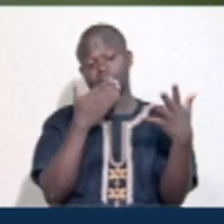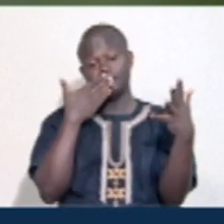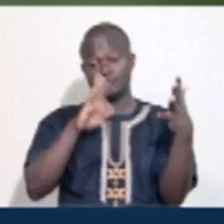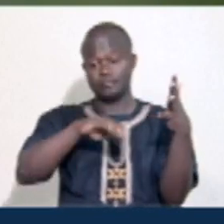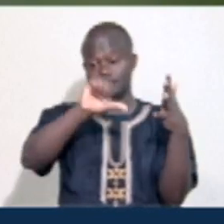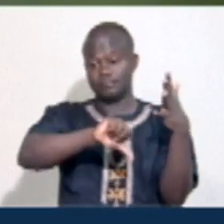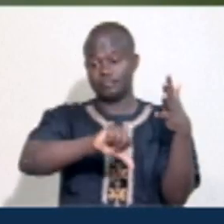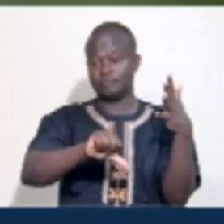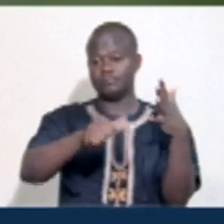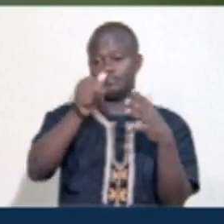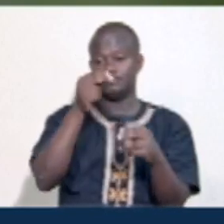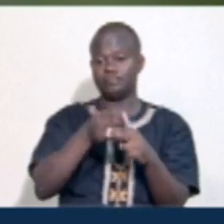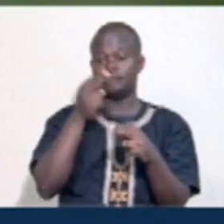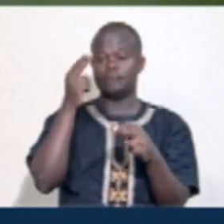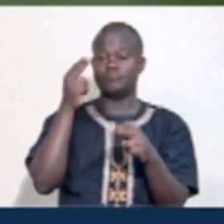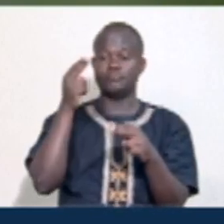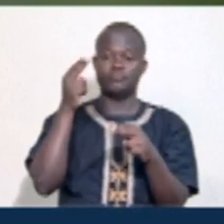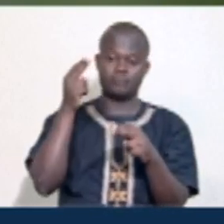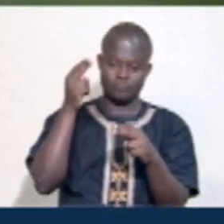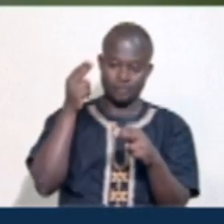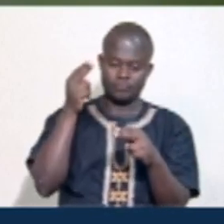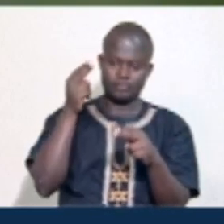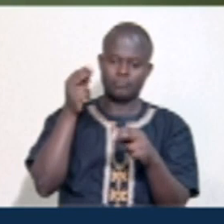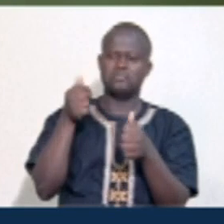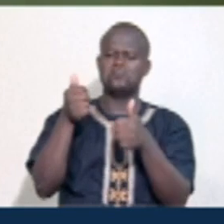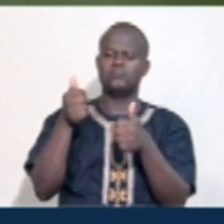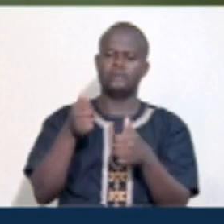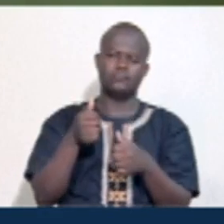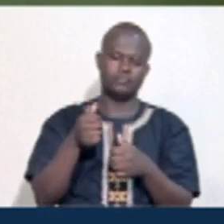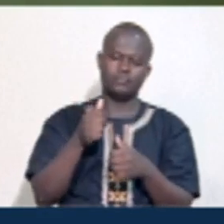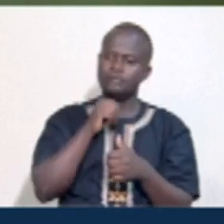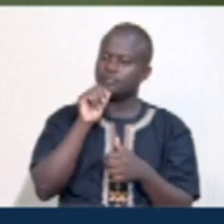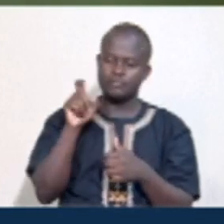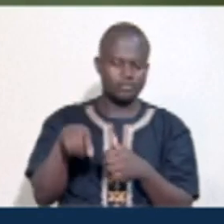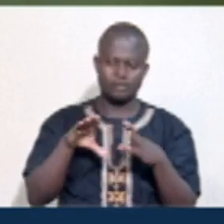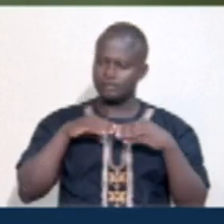bidahwitse niwe wakunze kwitwa ko bari cool nibaharira